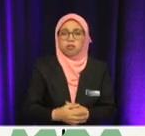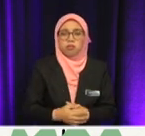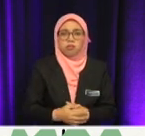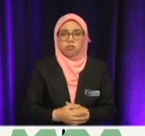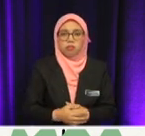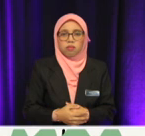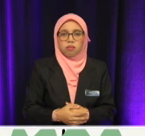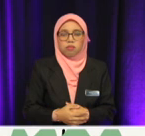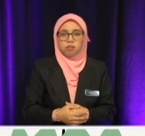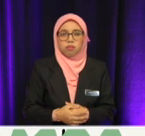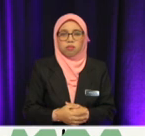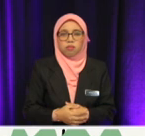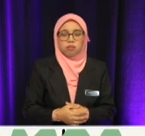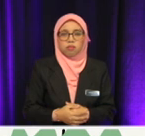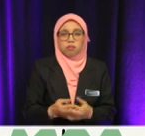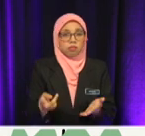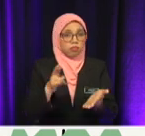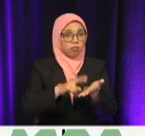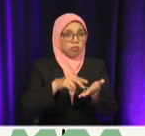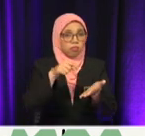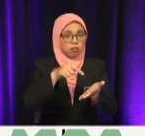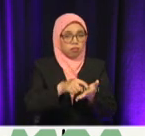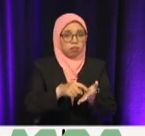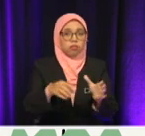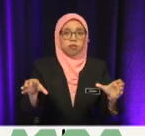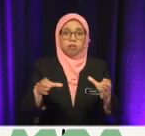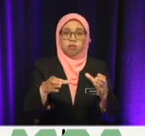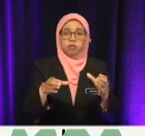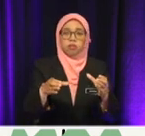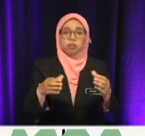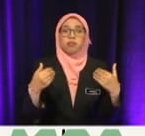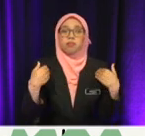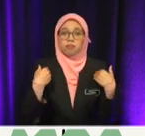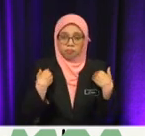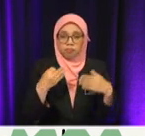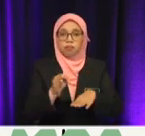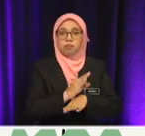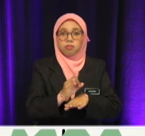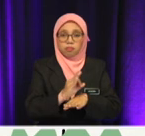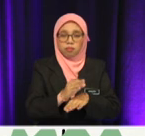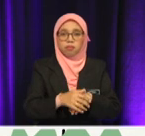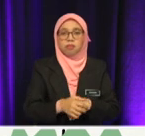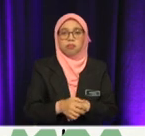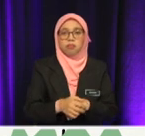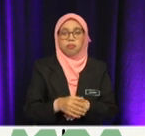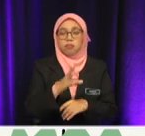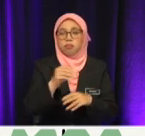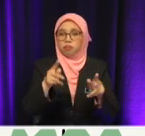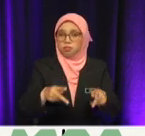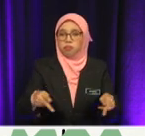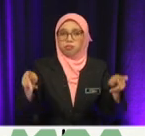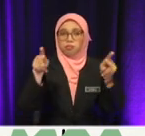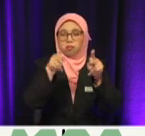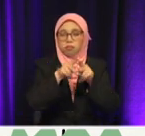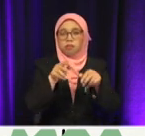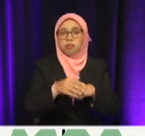masa? Tidak. Okey, rekod ini dicipta ada fungsi dan kepentingannya yang tersendiri. Okey,